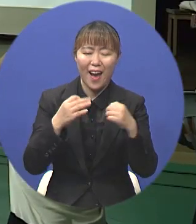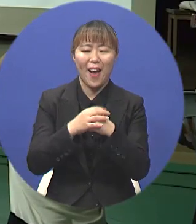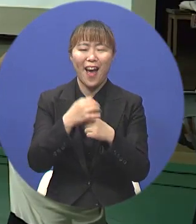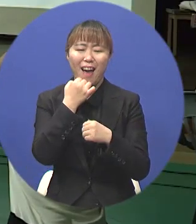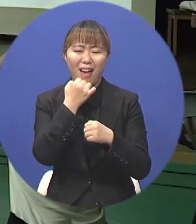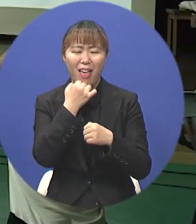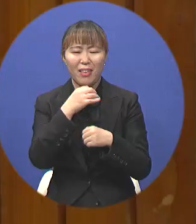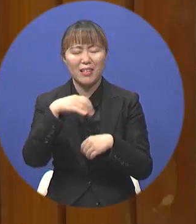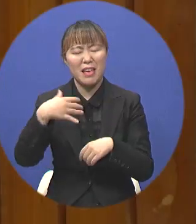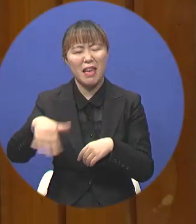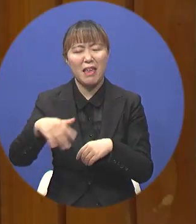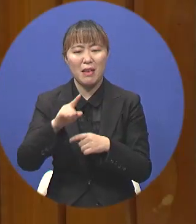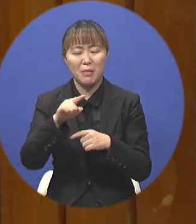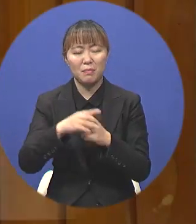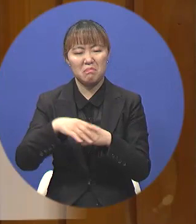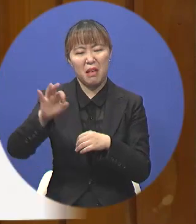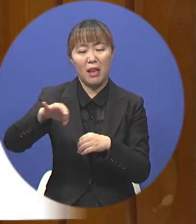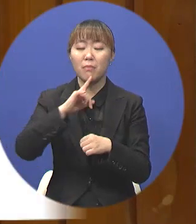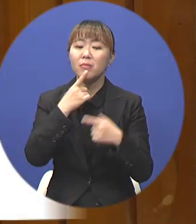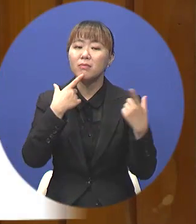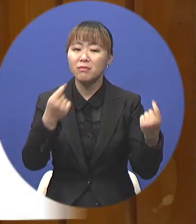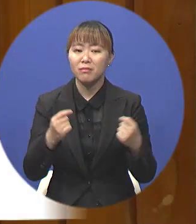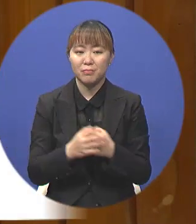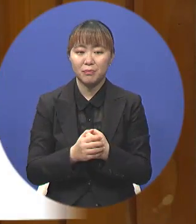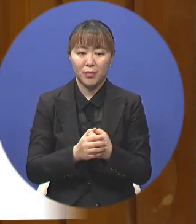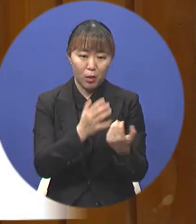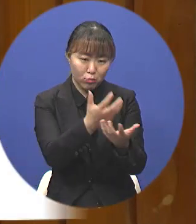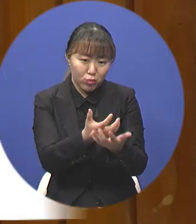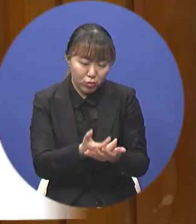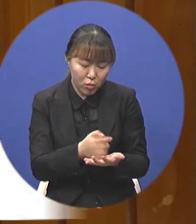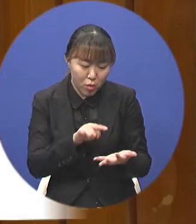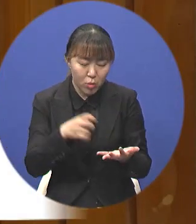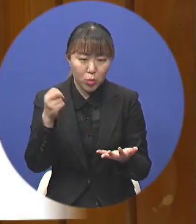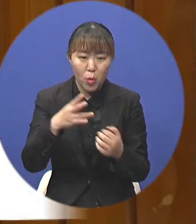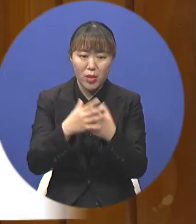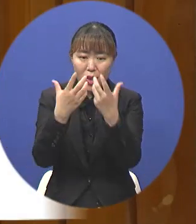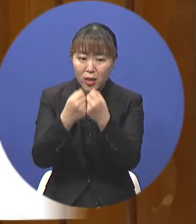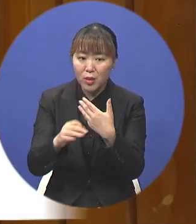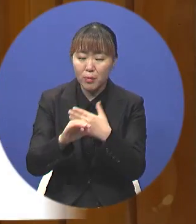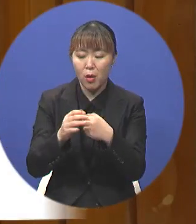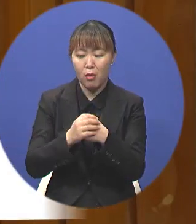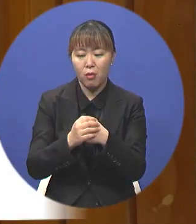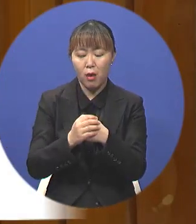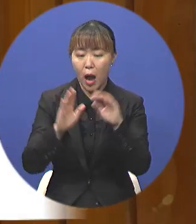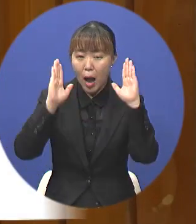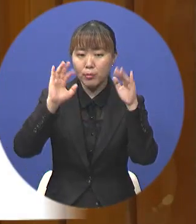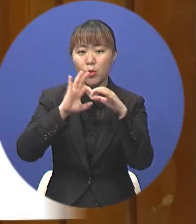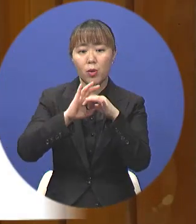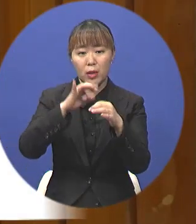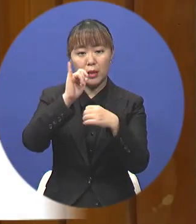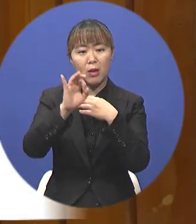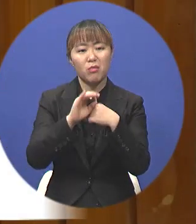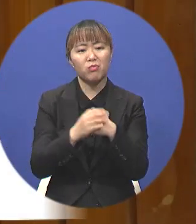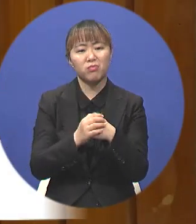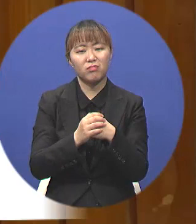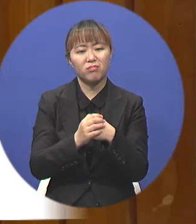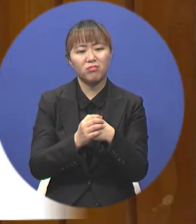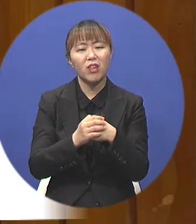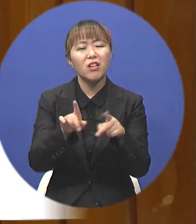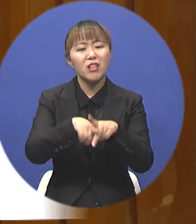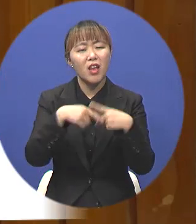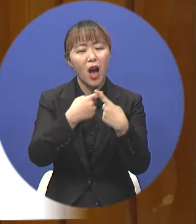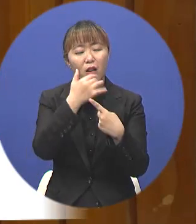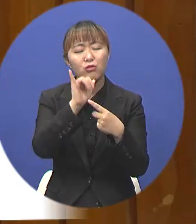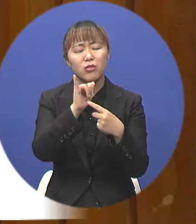합니다. 네, 문서로 하거나 예를 들어서 이 학문 쪽으로 하면 물론 좀 뭐 이해할 수